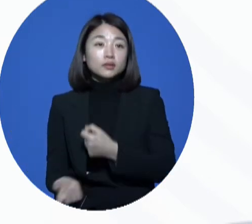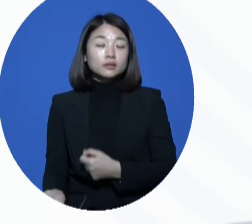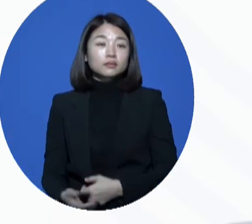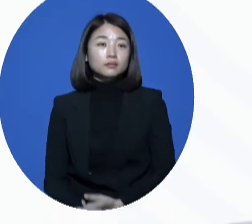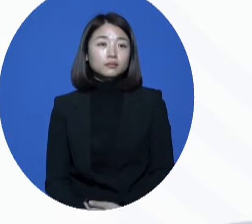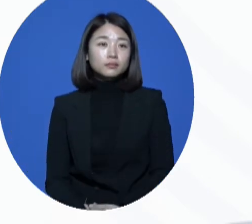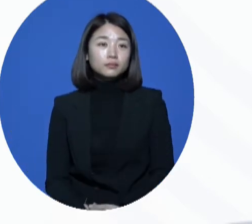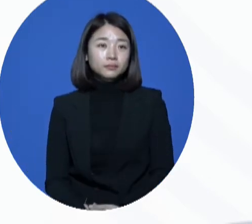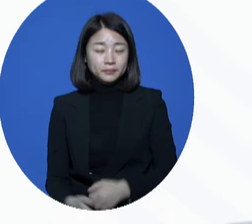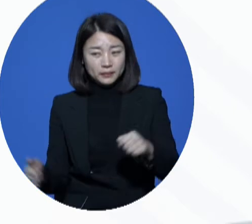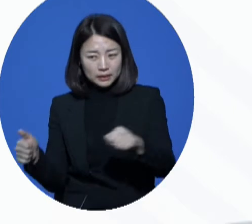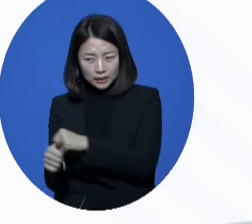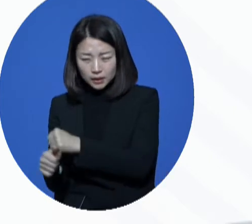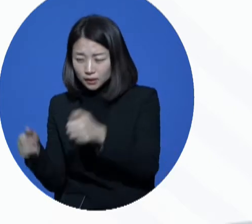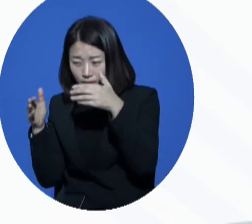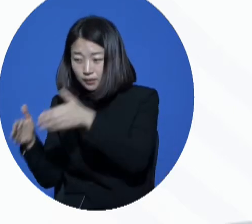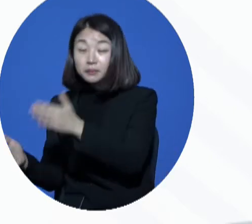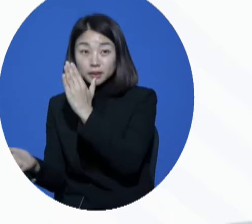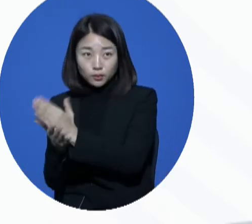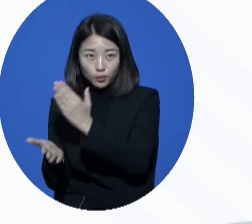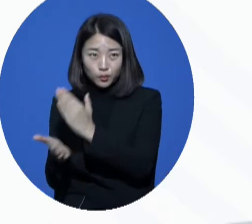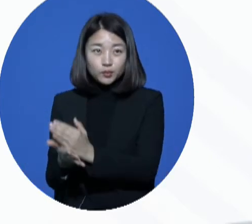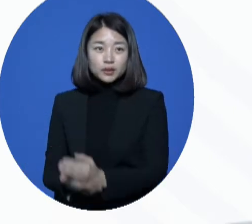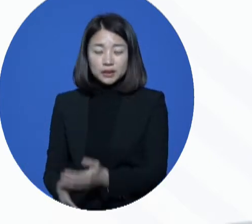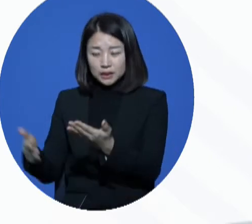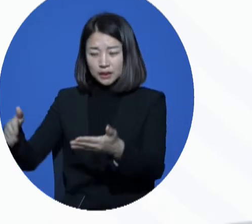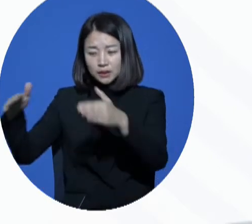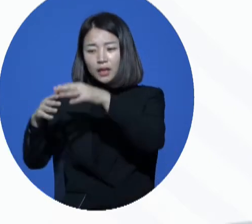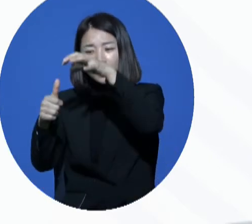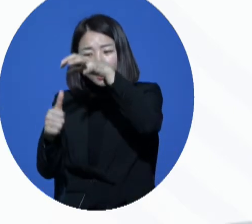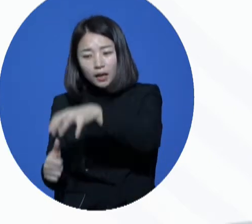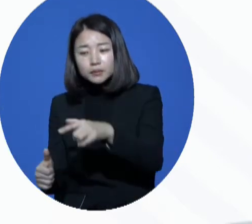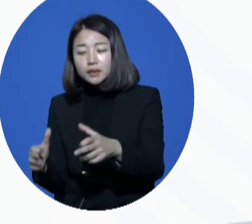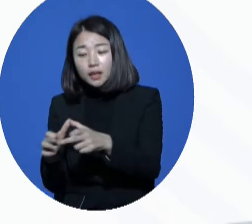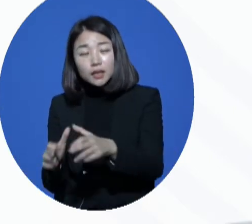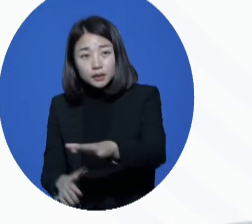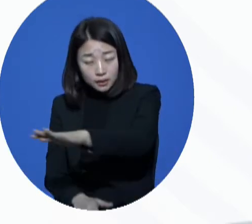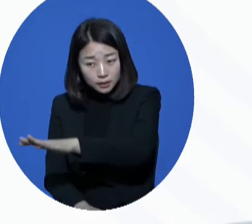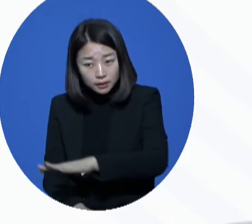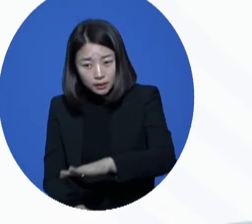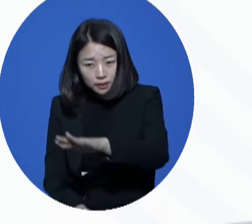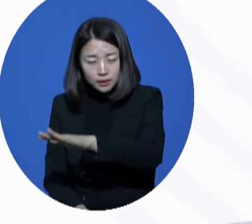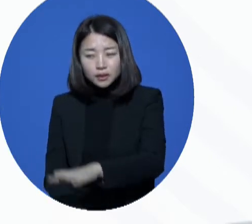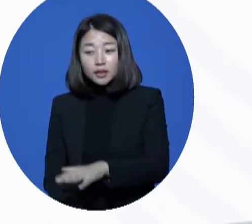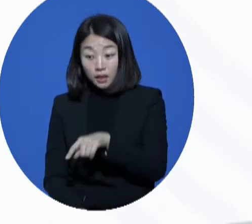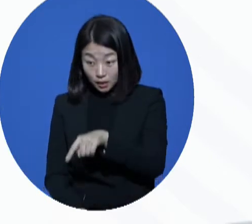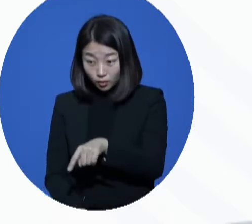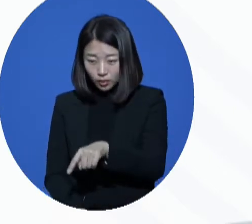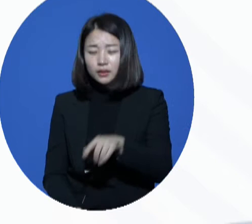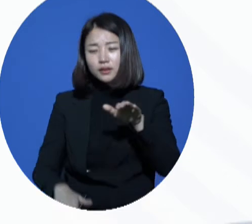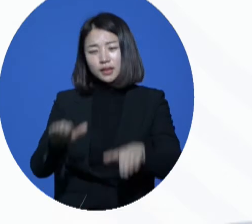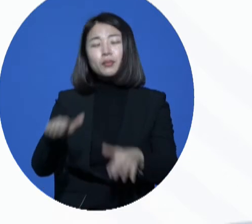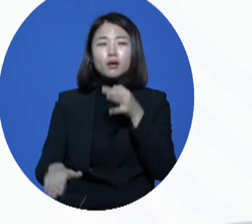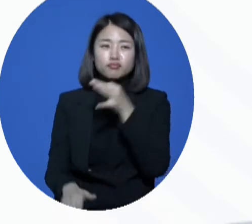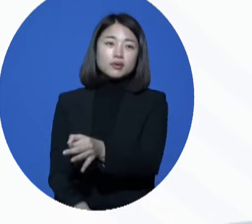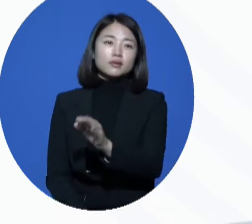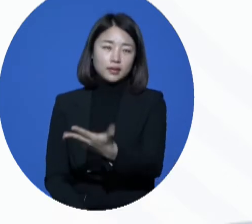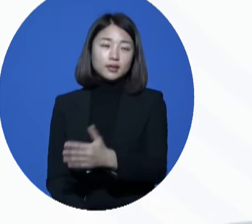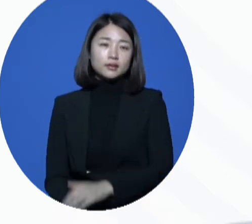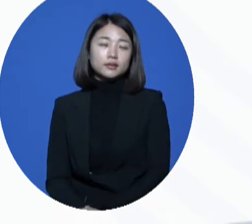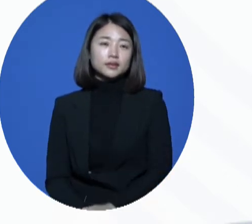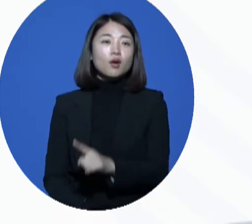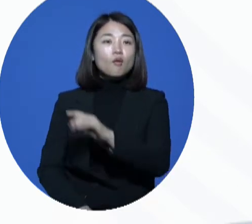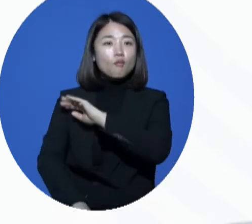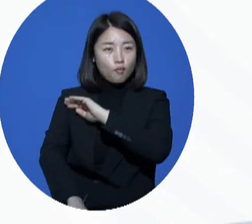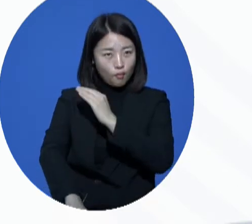학대만으로 설명하는 것에 그치는 것이 아니라 시설에 감금되어 있는 그 상태가 곧 차별이다, 인권 침해다라고 말할 수